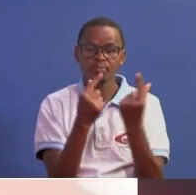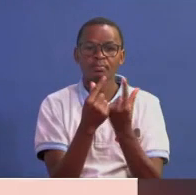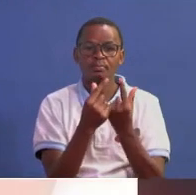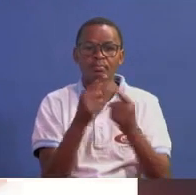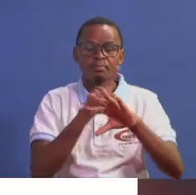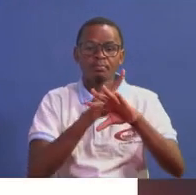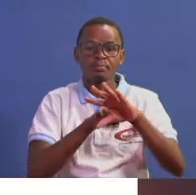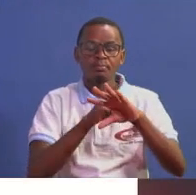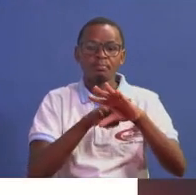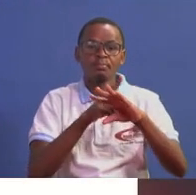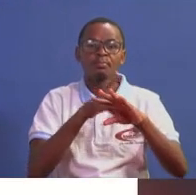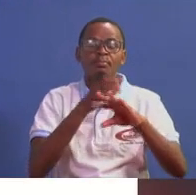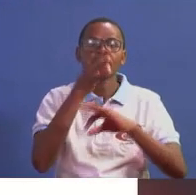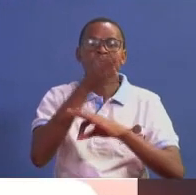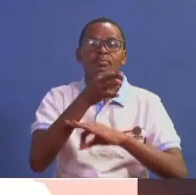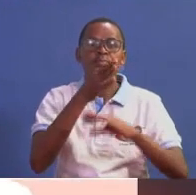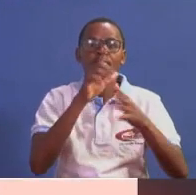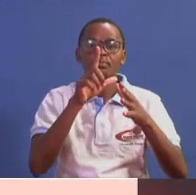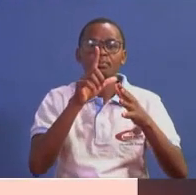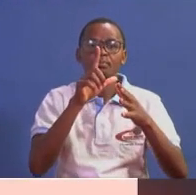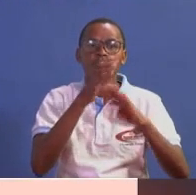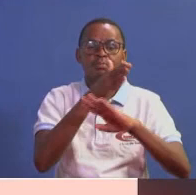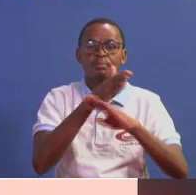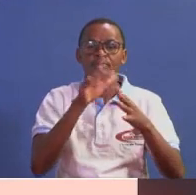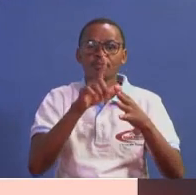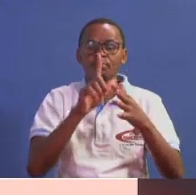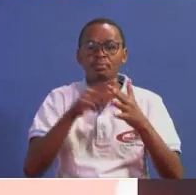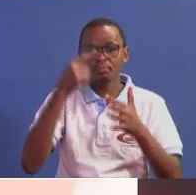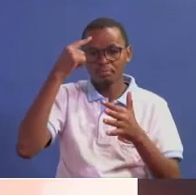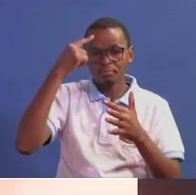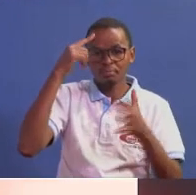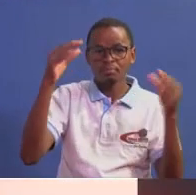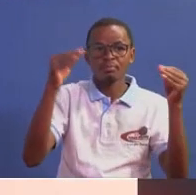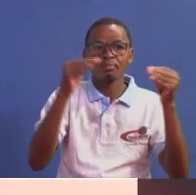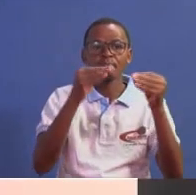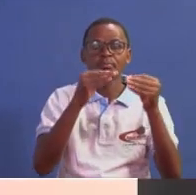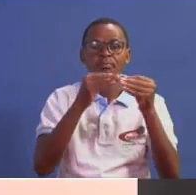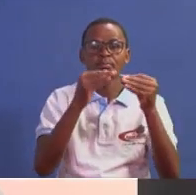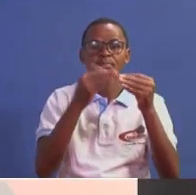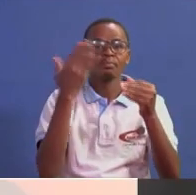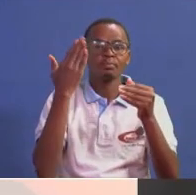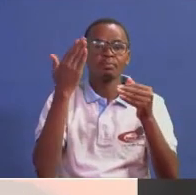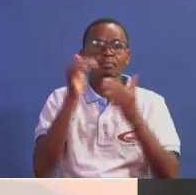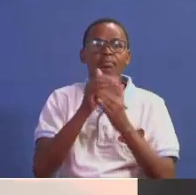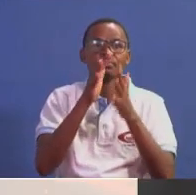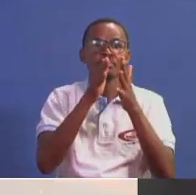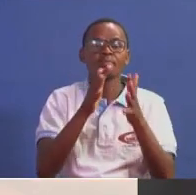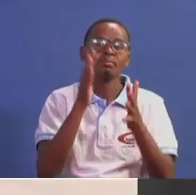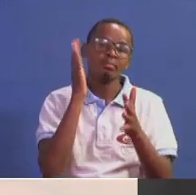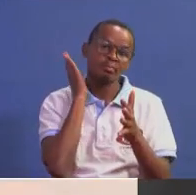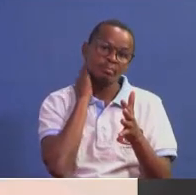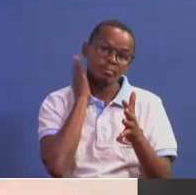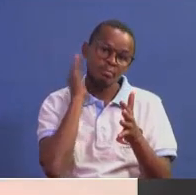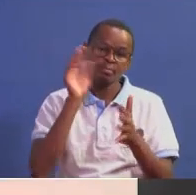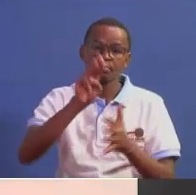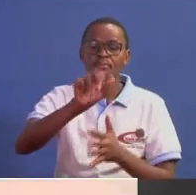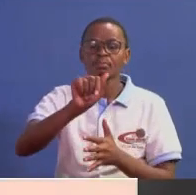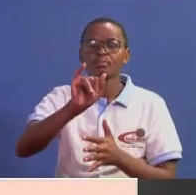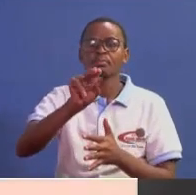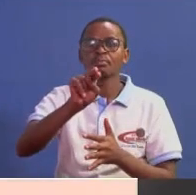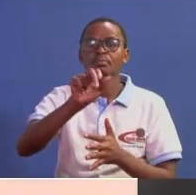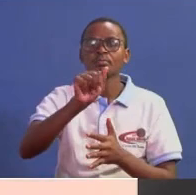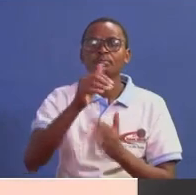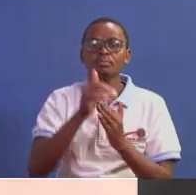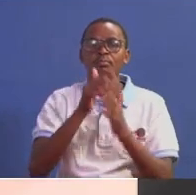haramu siku za baadaye, baada ya kutibuliwa kwa mkutano wa aliyekuwa kiongozi wa mungiki Maina